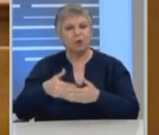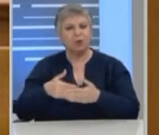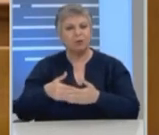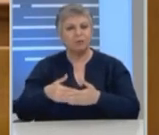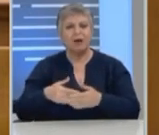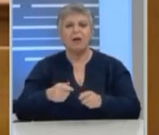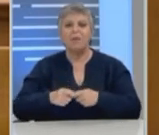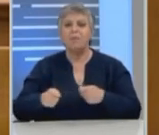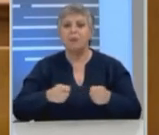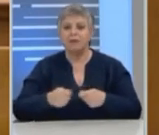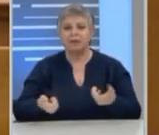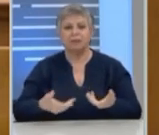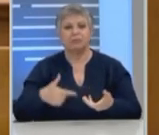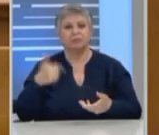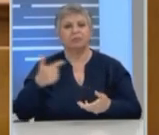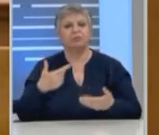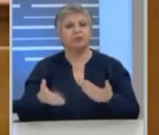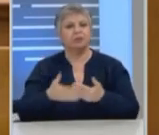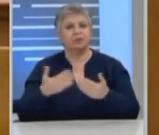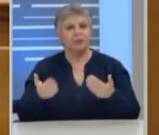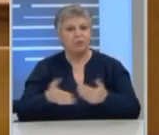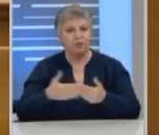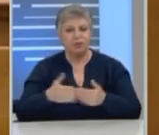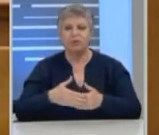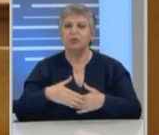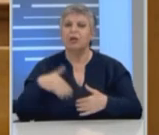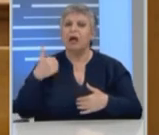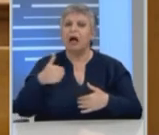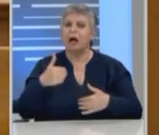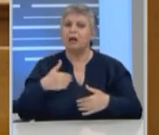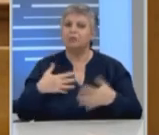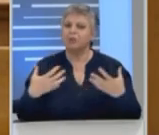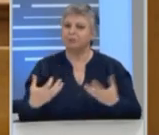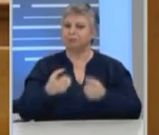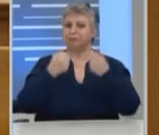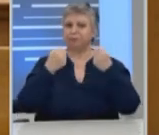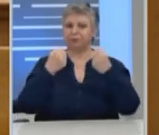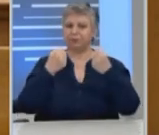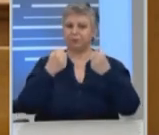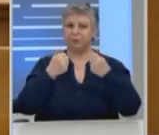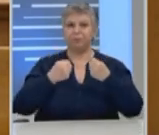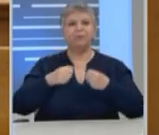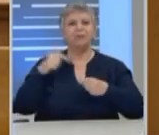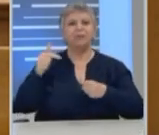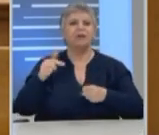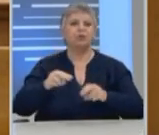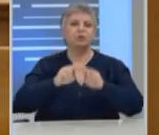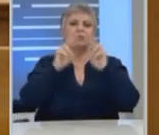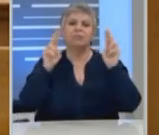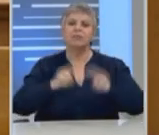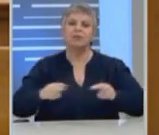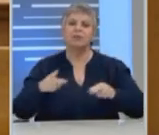μελέτη βιωσιμότητας και από το Διεθνές Νομισματικό Ταμείο, το οποίο θα αποτελέσει και το πράσινο φως ώστε